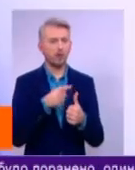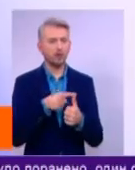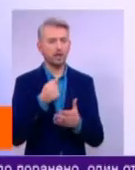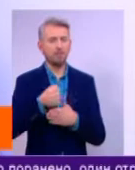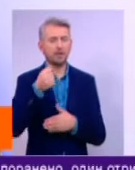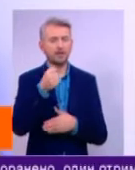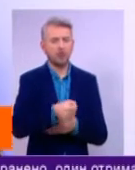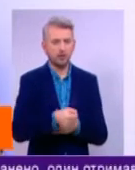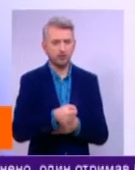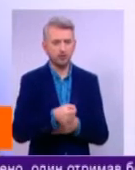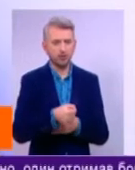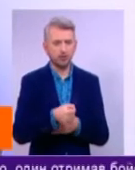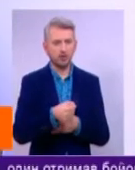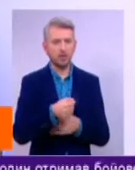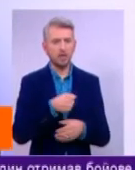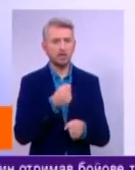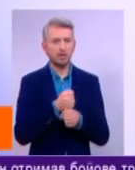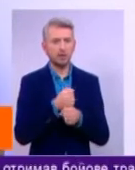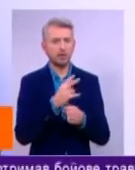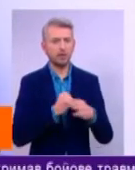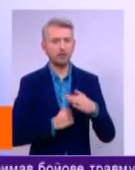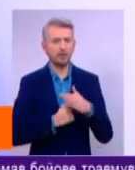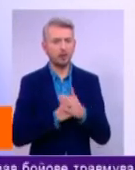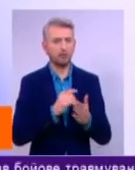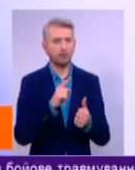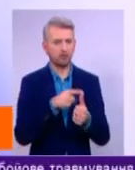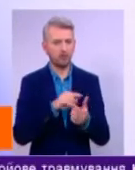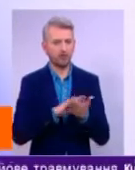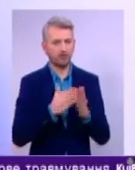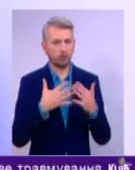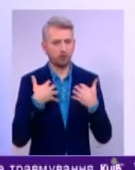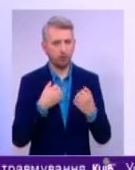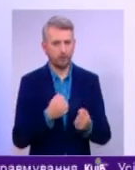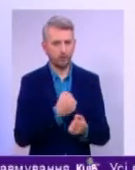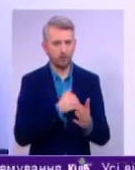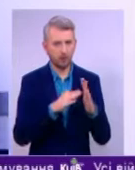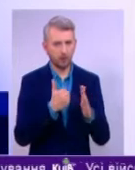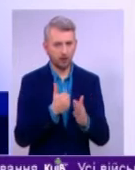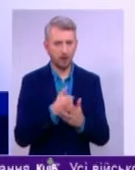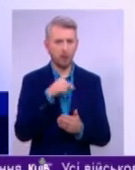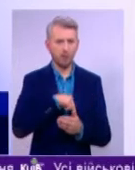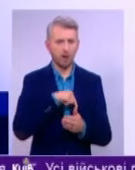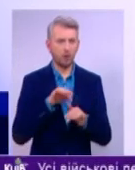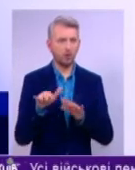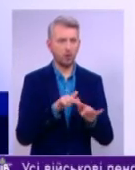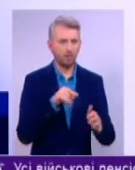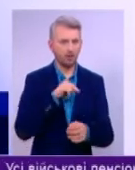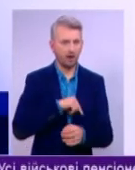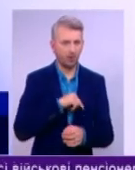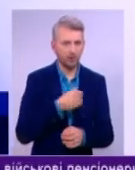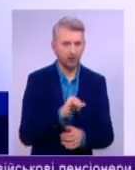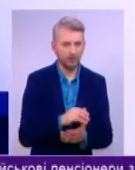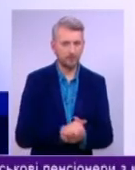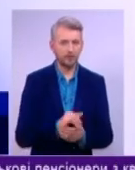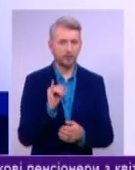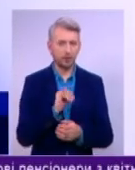призовників команди здійснюється на підставі, по-перше, стану здоров'я призовника, морально-ділових якостей,